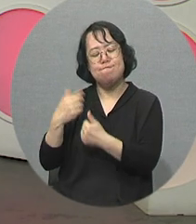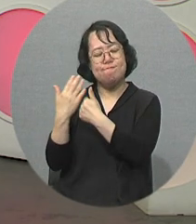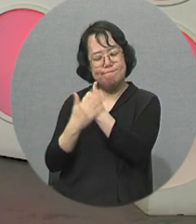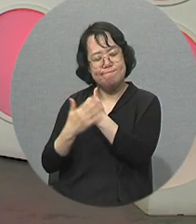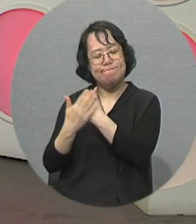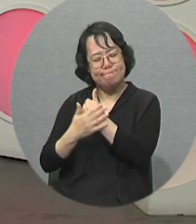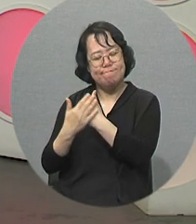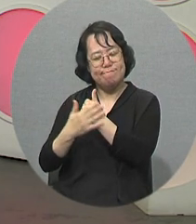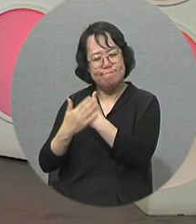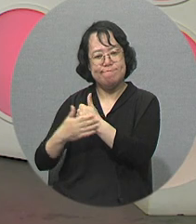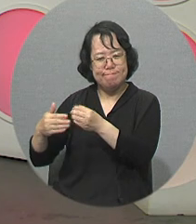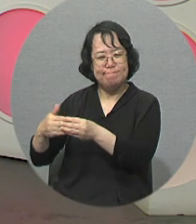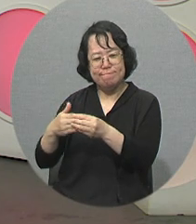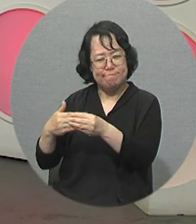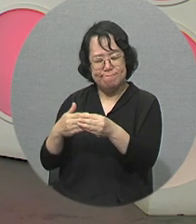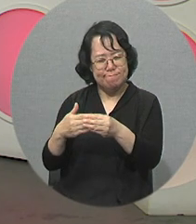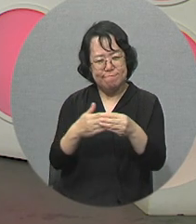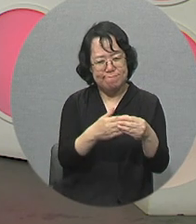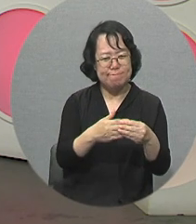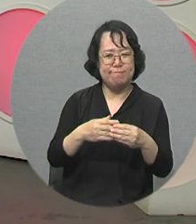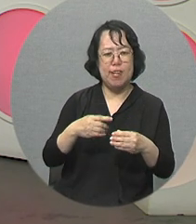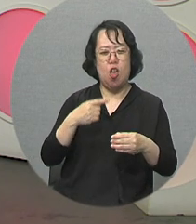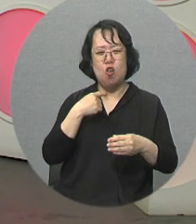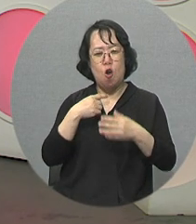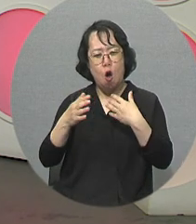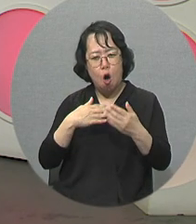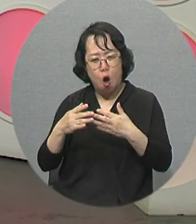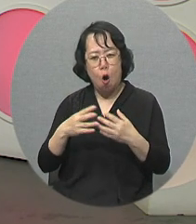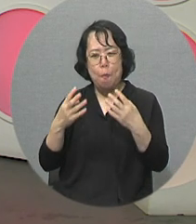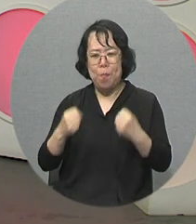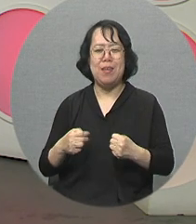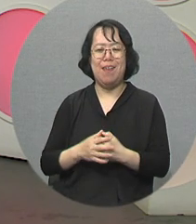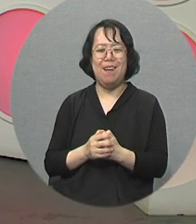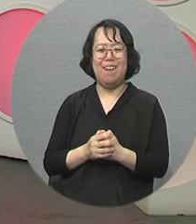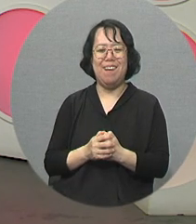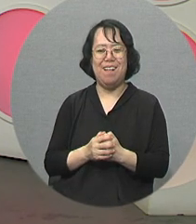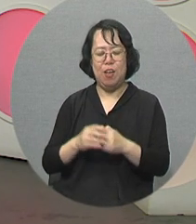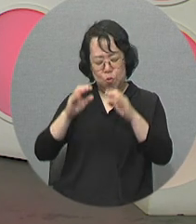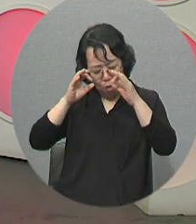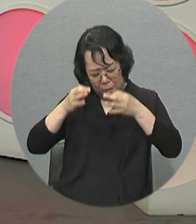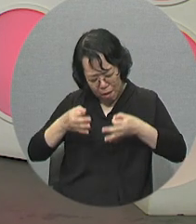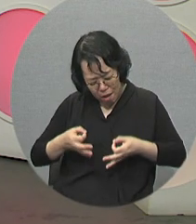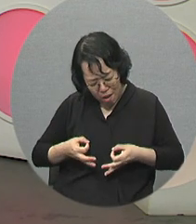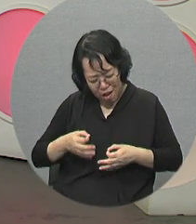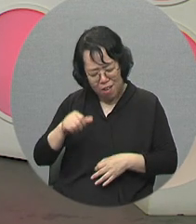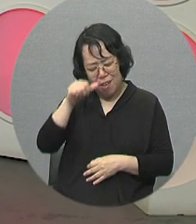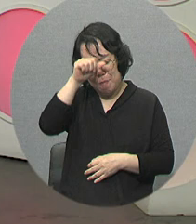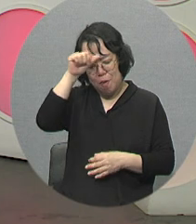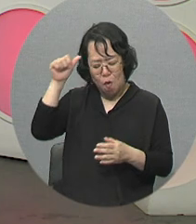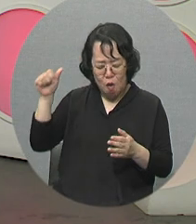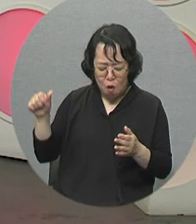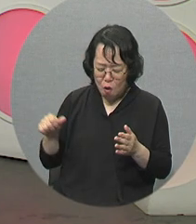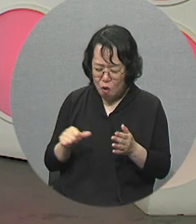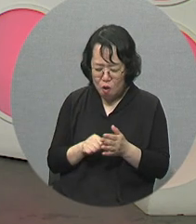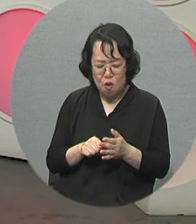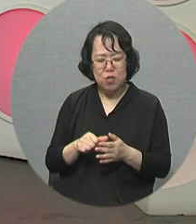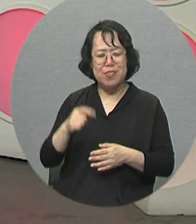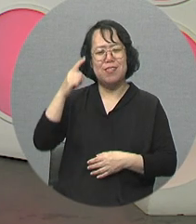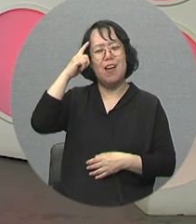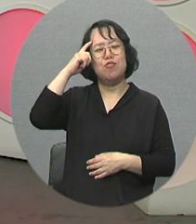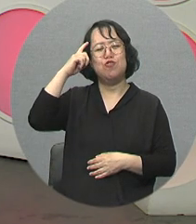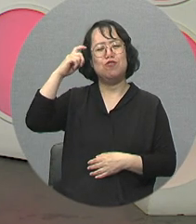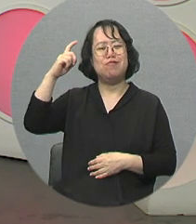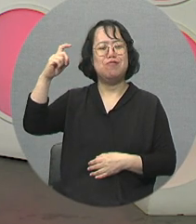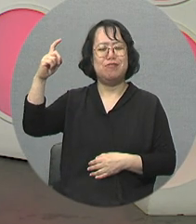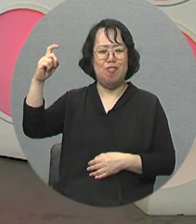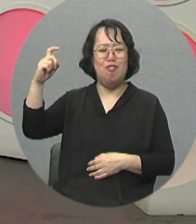거리가 그 어쩌면 그 자기 인생을 좌우할 수 있는 부분도 없잖아. 있어요. 맞아요. 근데 그 다시 그 생각이 났다는